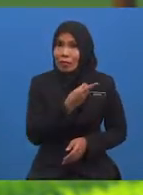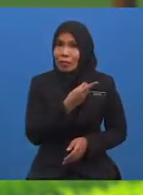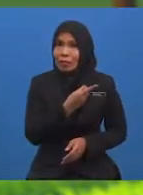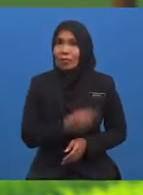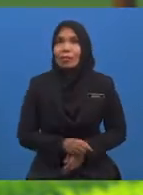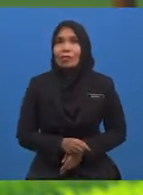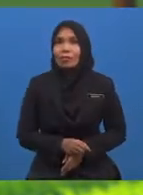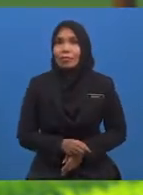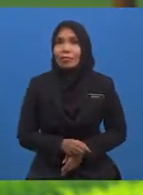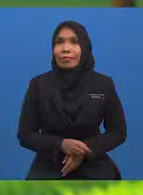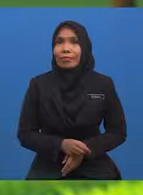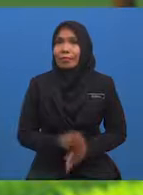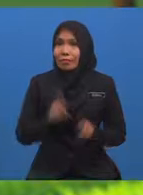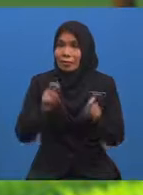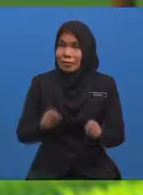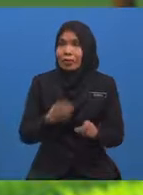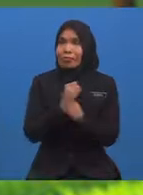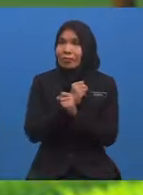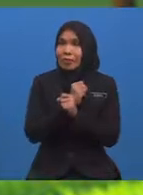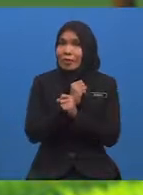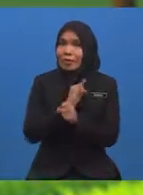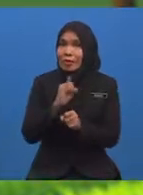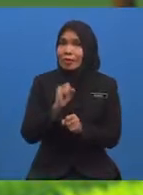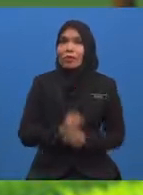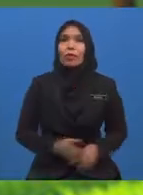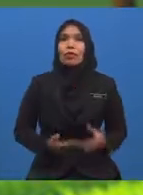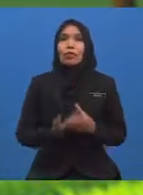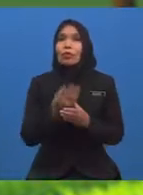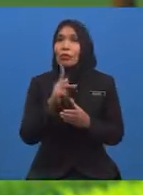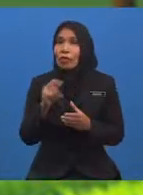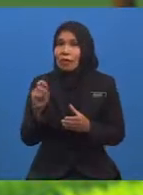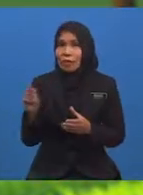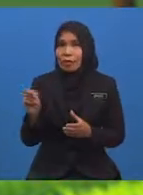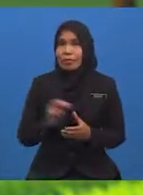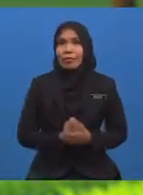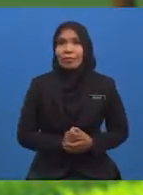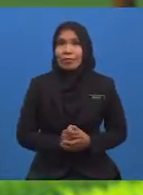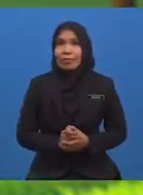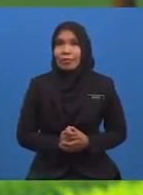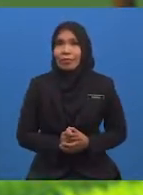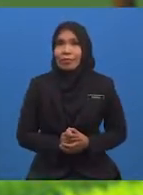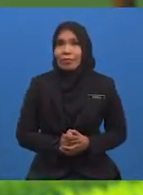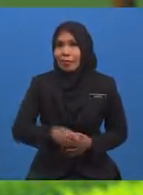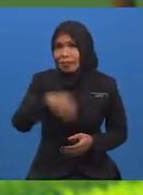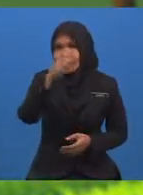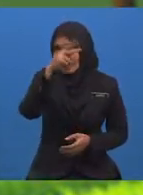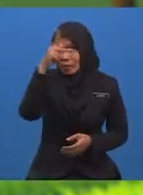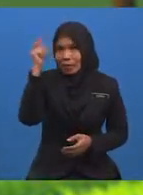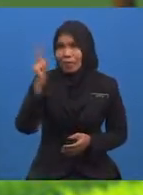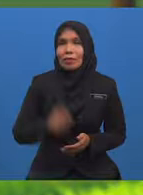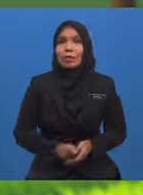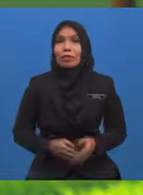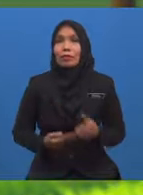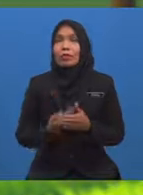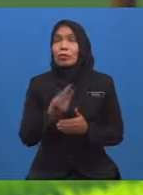menanam sikap sayangi tumbuhan kerana tumbuhan juga merupakan salah